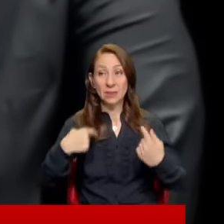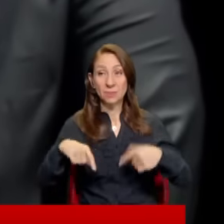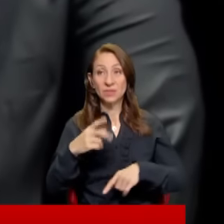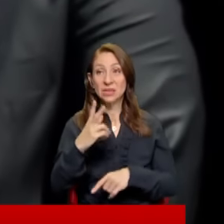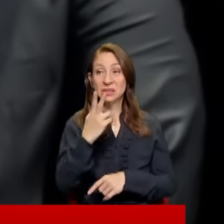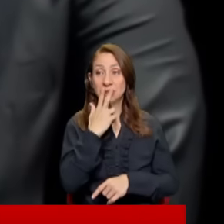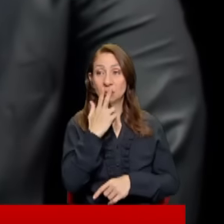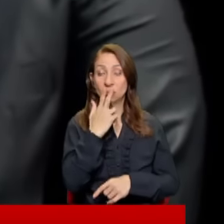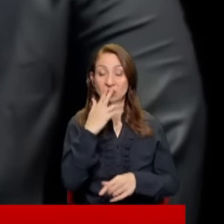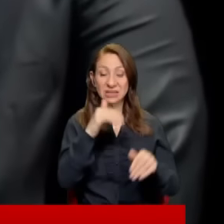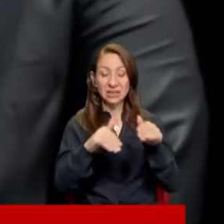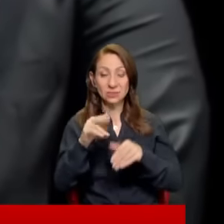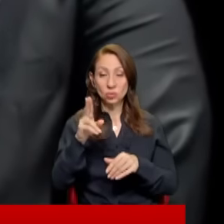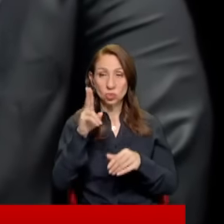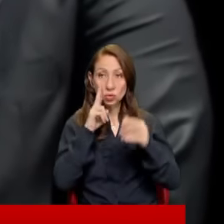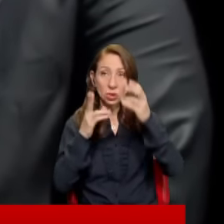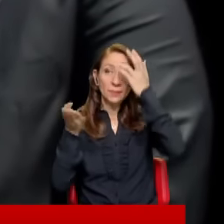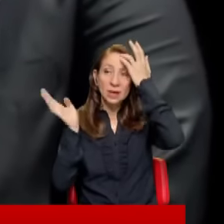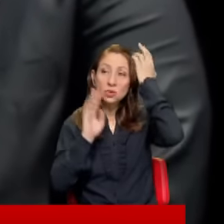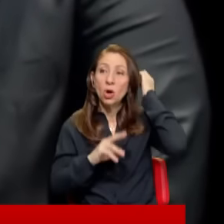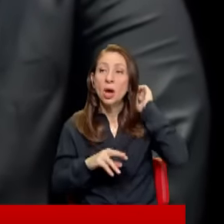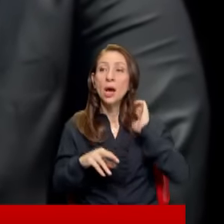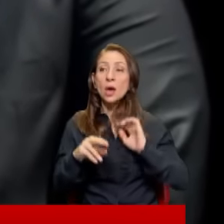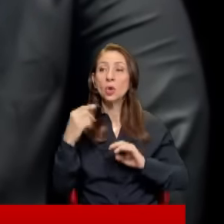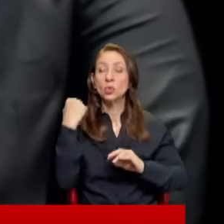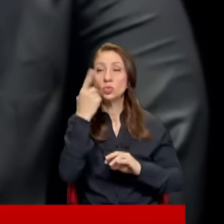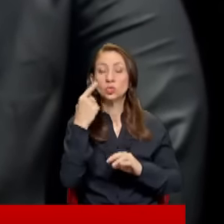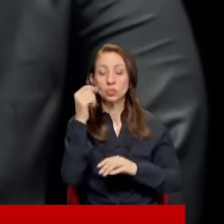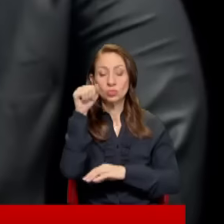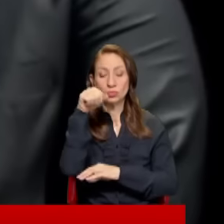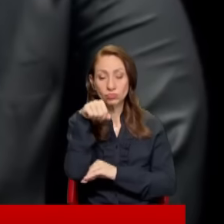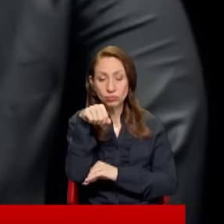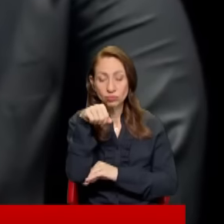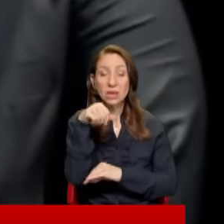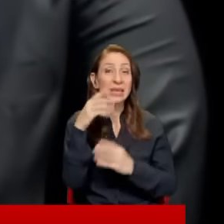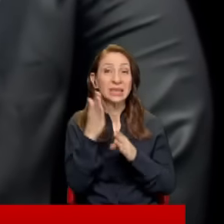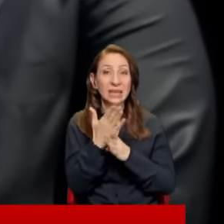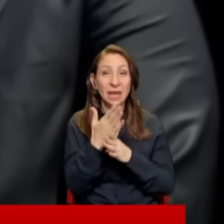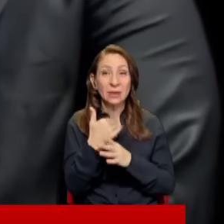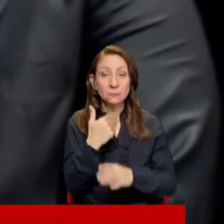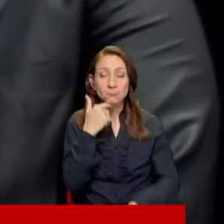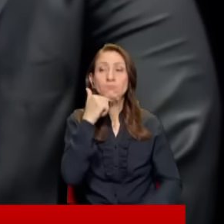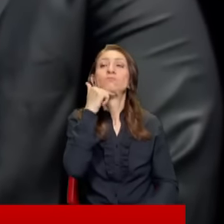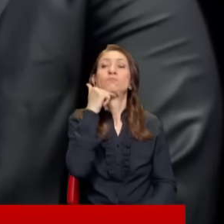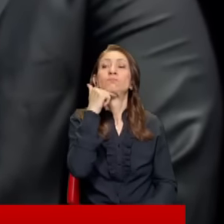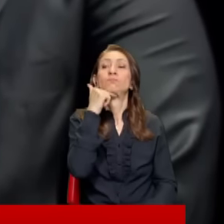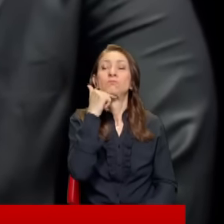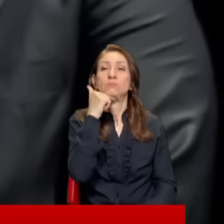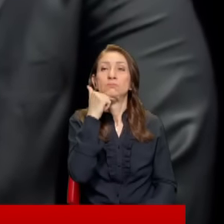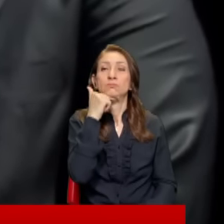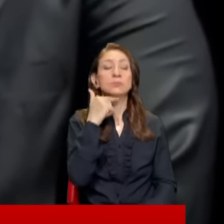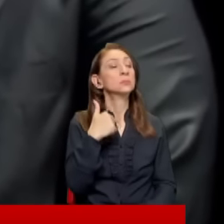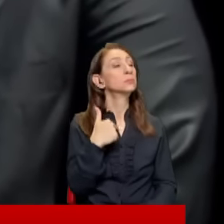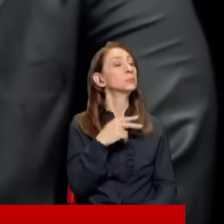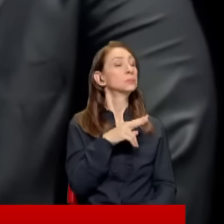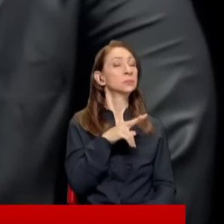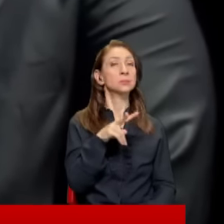Samsun seçim sonuçlarından sonra yüzüm yerdedir yüzümü kaldırmak başımı